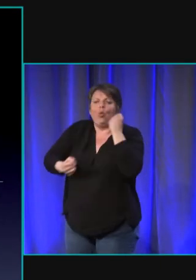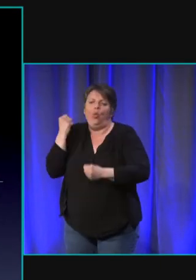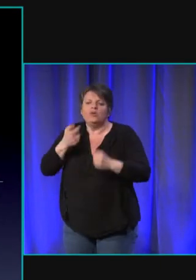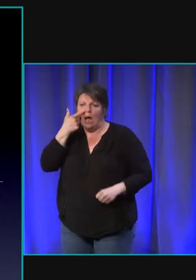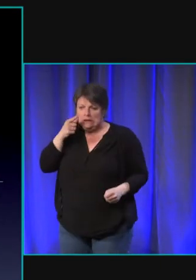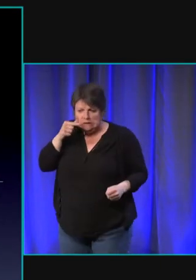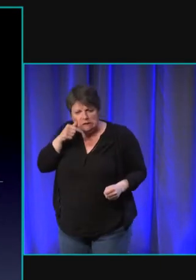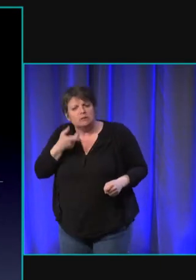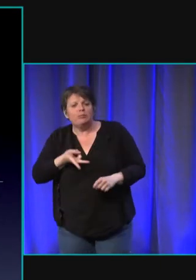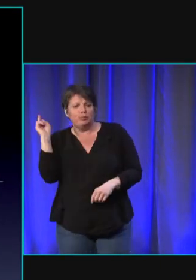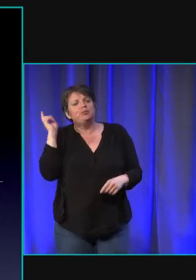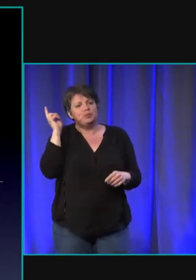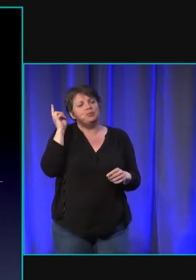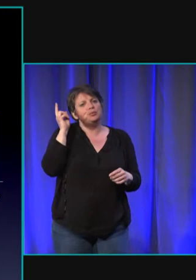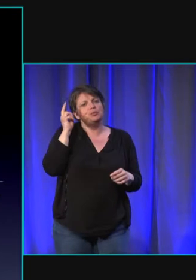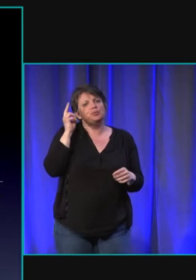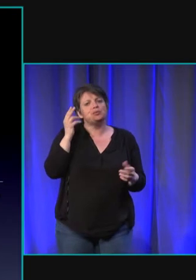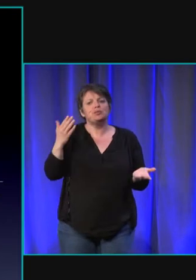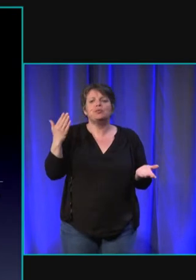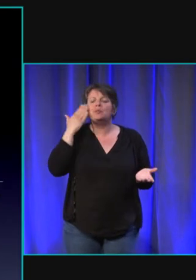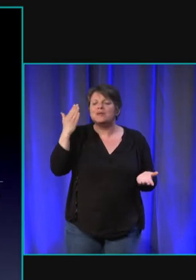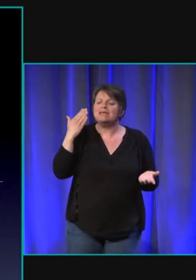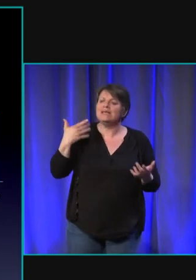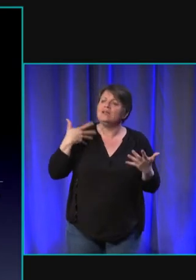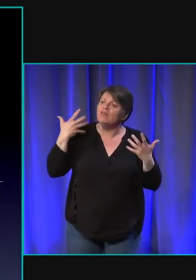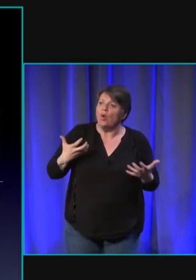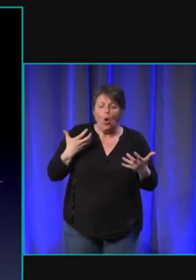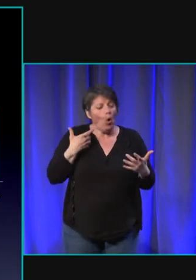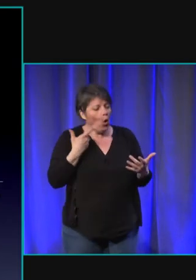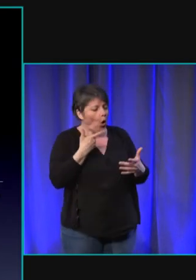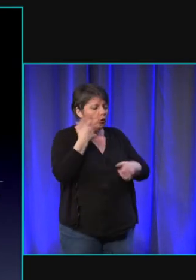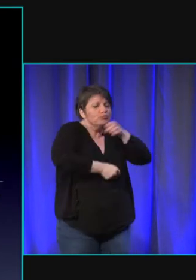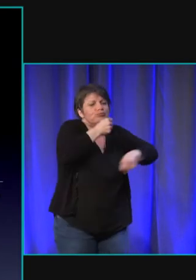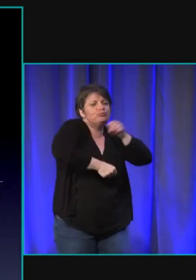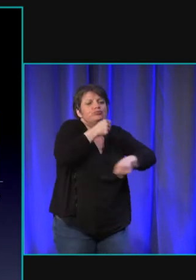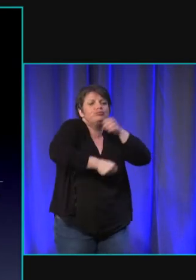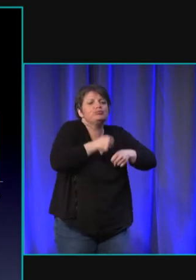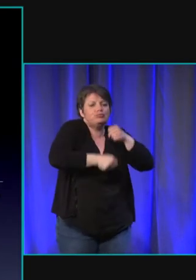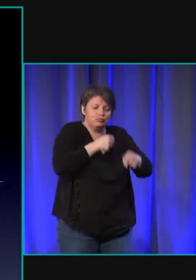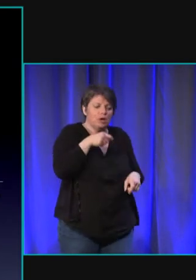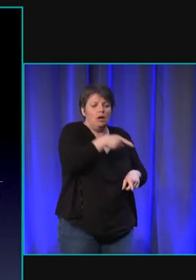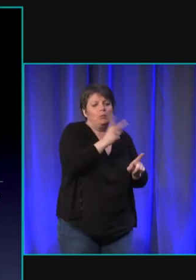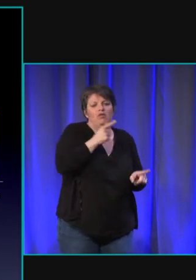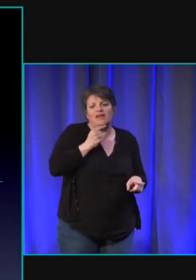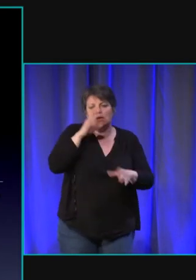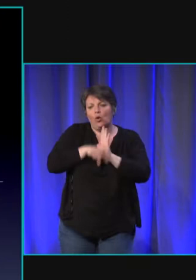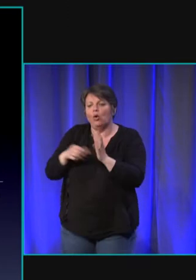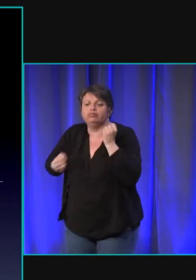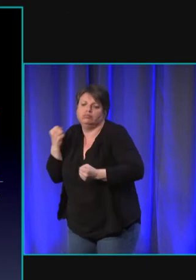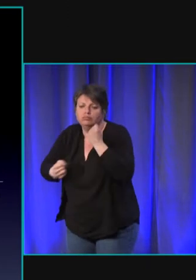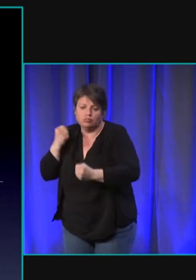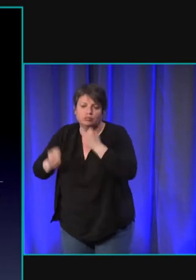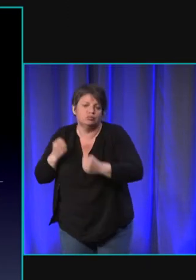hommes. Donc faire des activités de sprint répétées, c'est plus facile à les faire sur vélo qu'en course à pied. Le